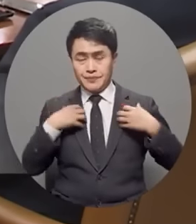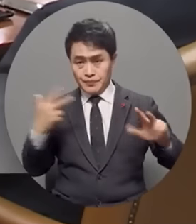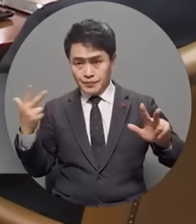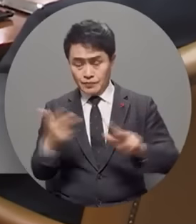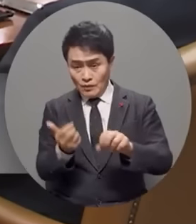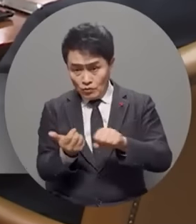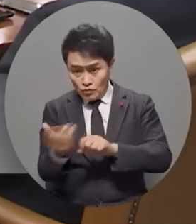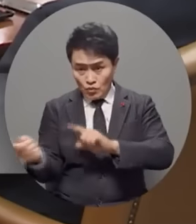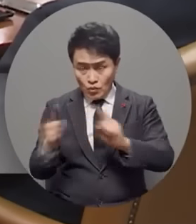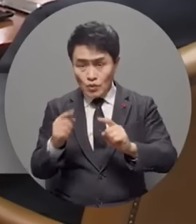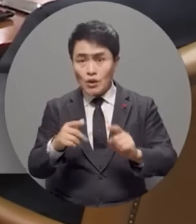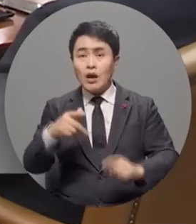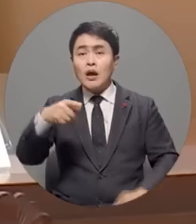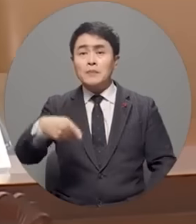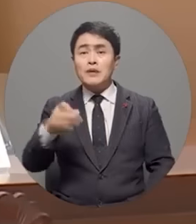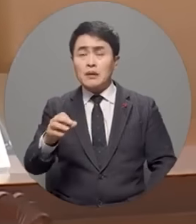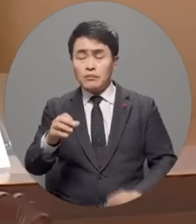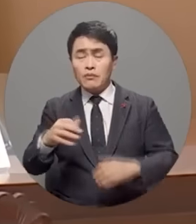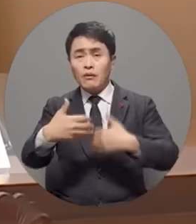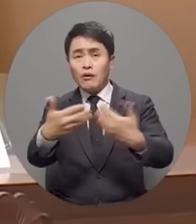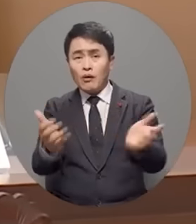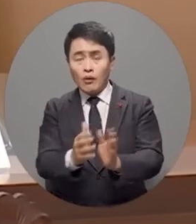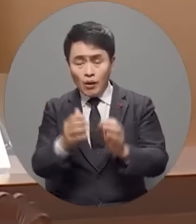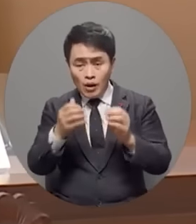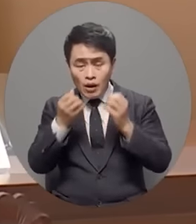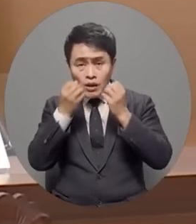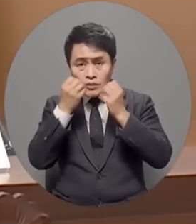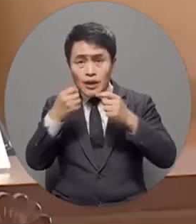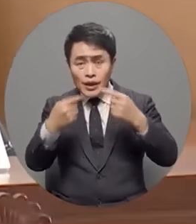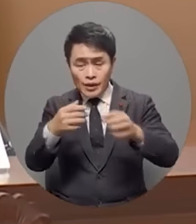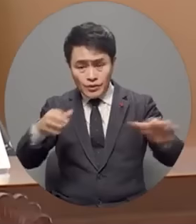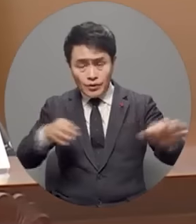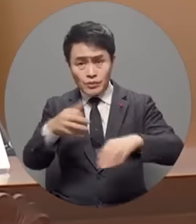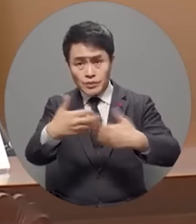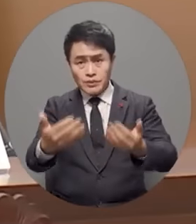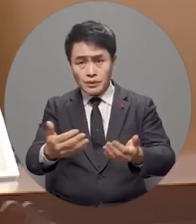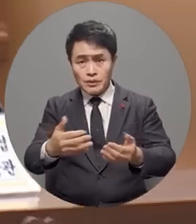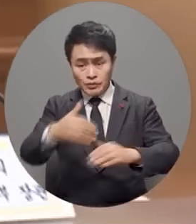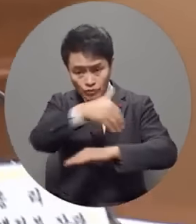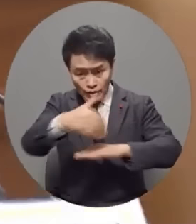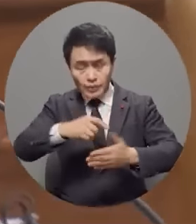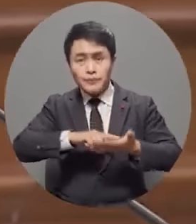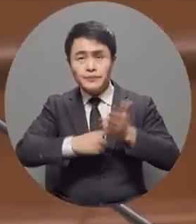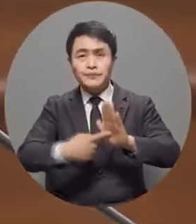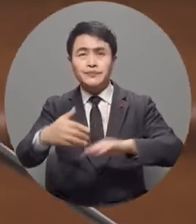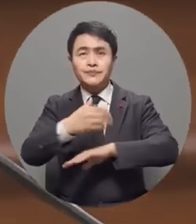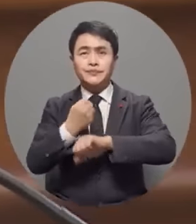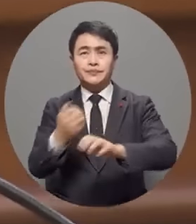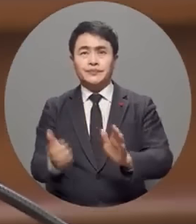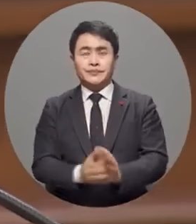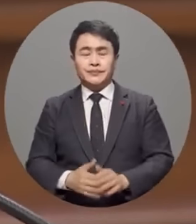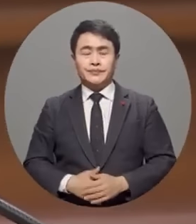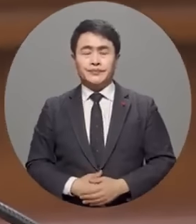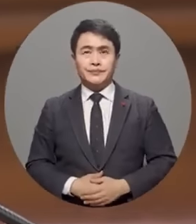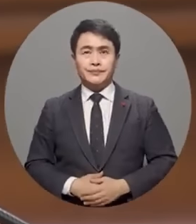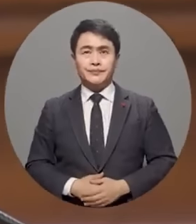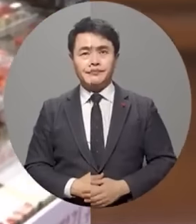수출 회복과 PF 연착륙과 관련한 새해 경제정책 방향을 공개합니다. MBC 뉴스